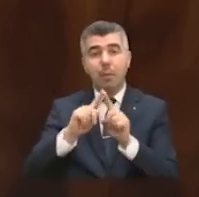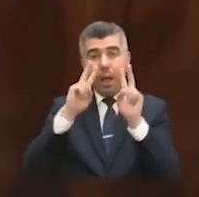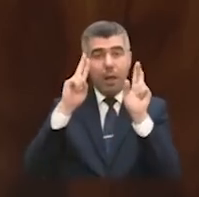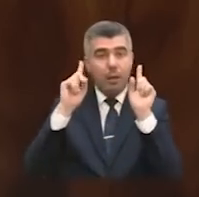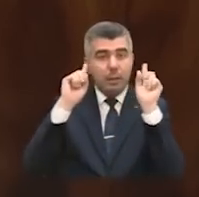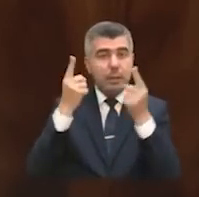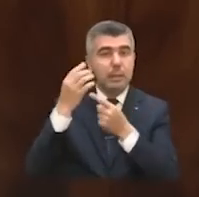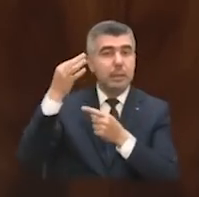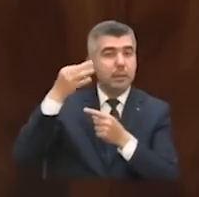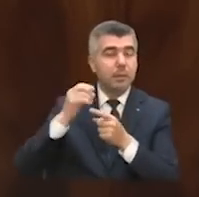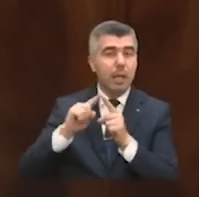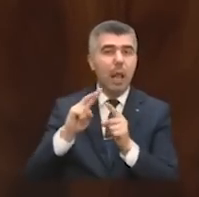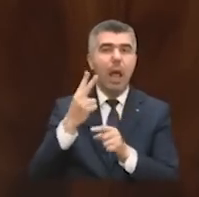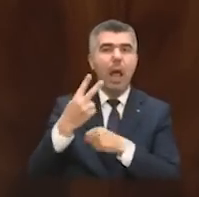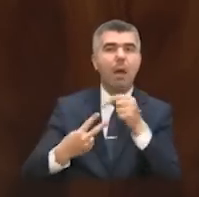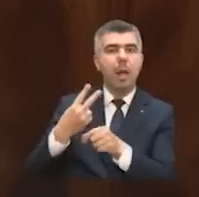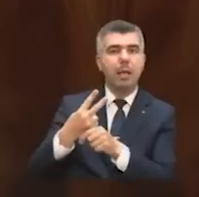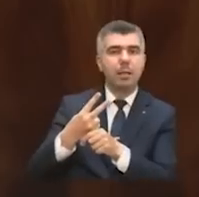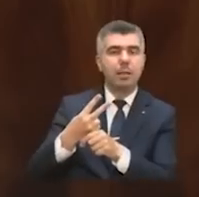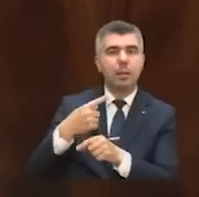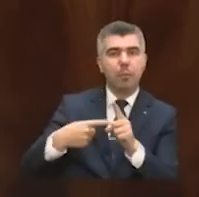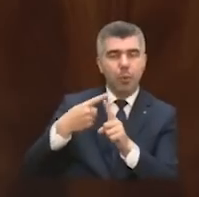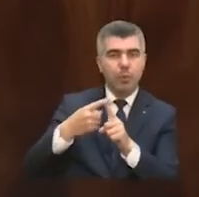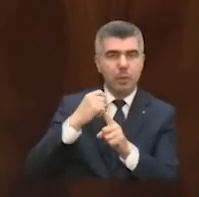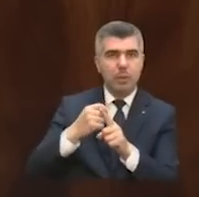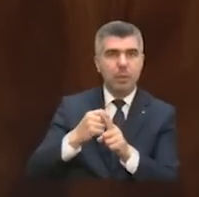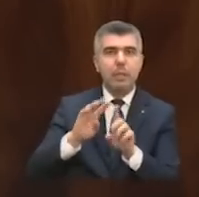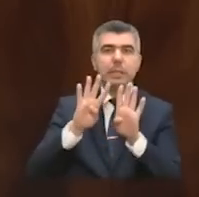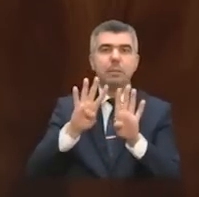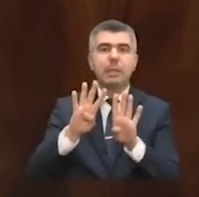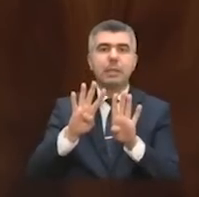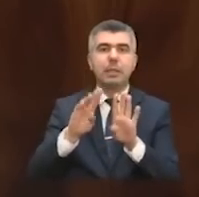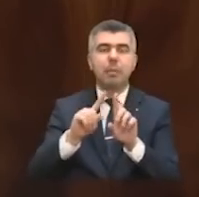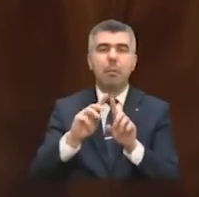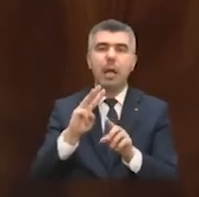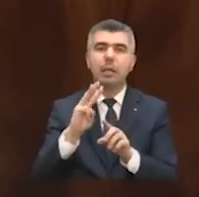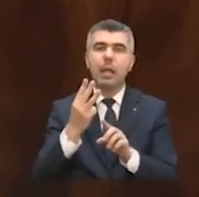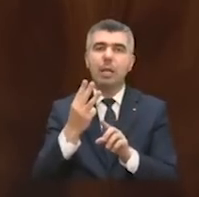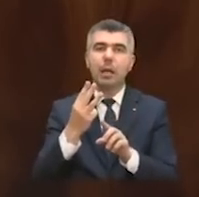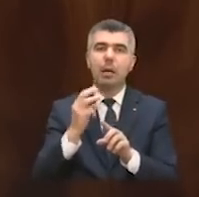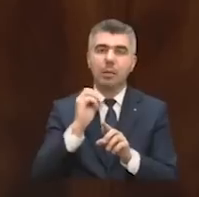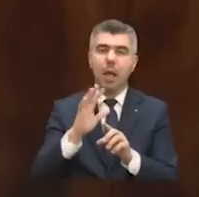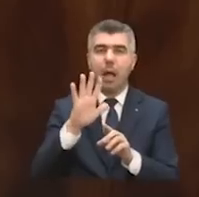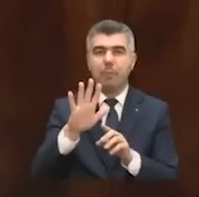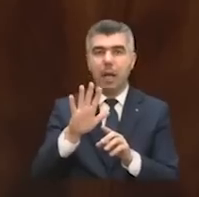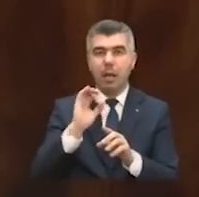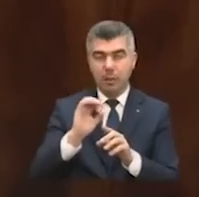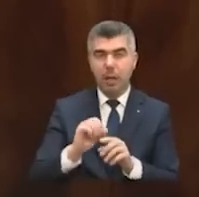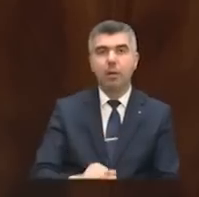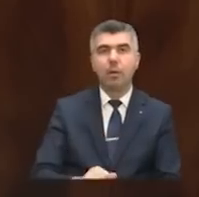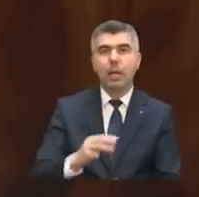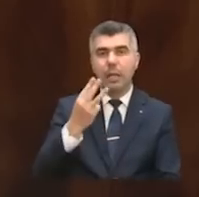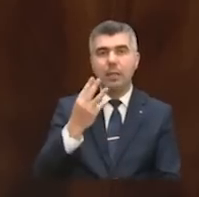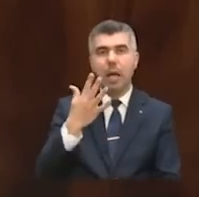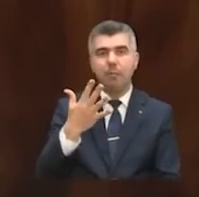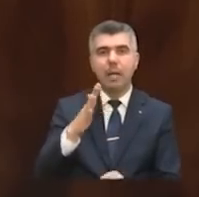عامين زايده هي 5 سنين، والدكتوراه 8 سنين هي 3 السوايع. دونك 3 5